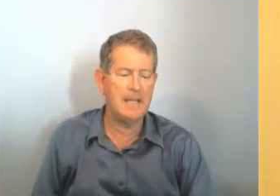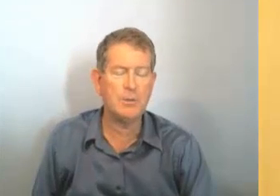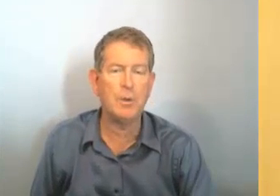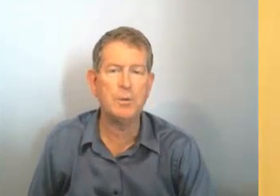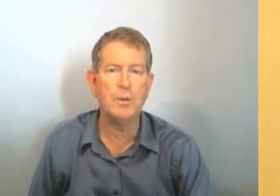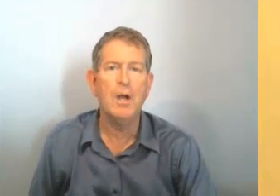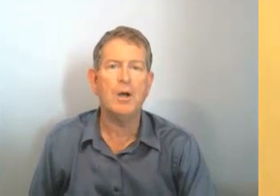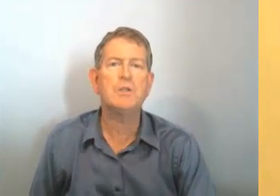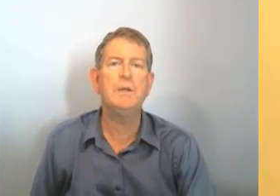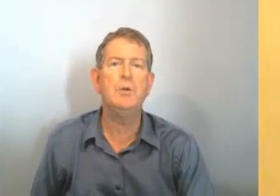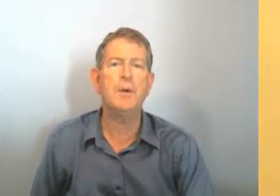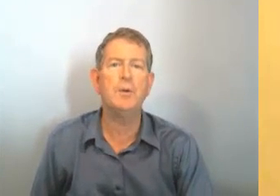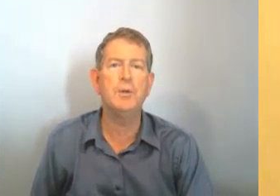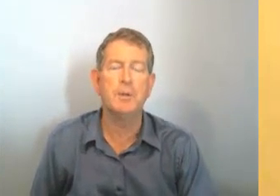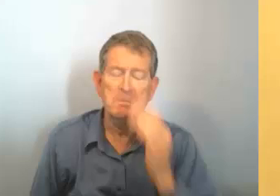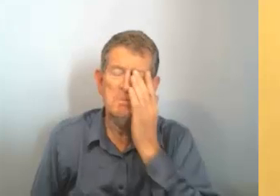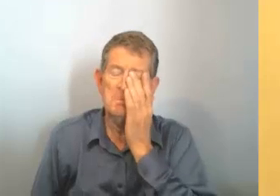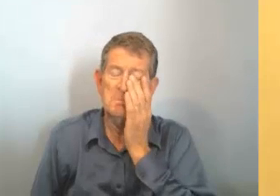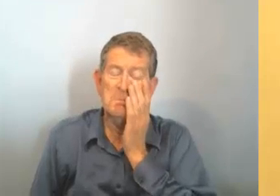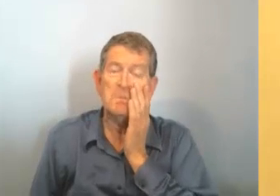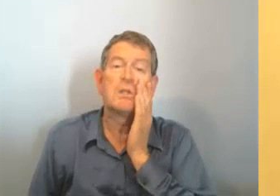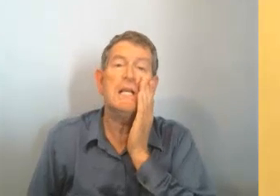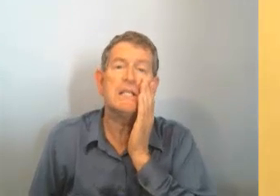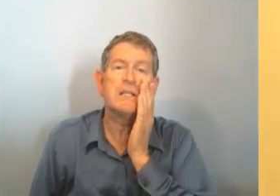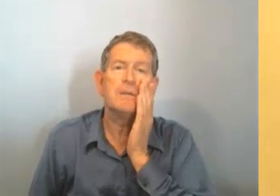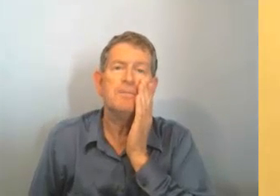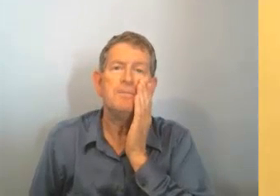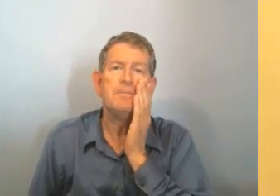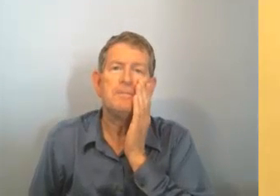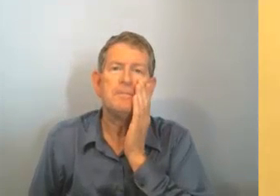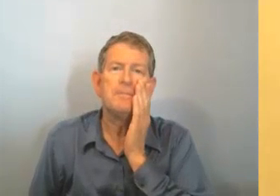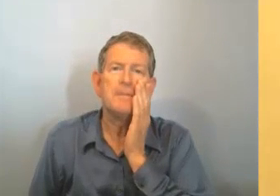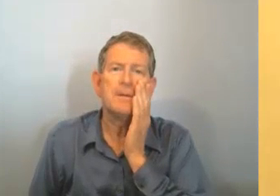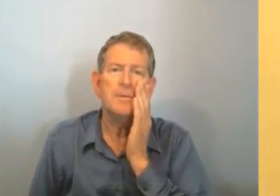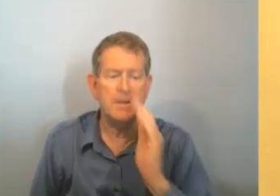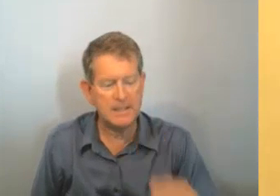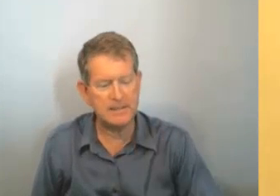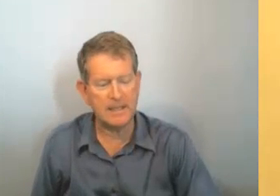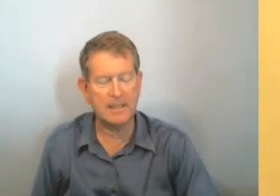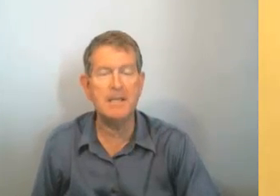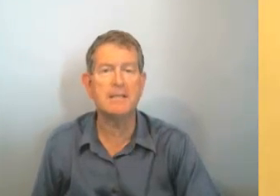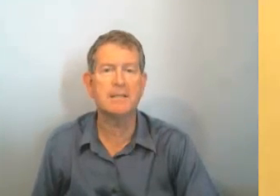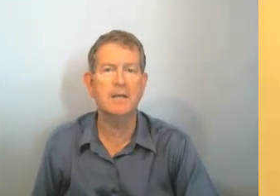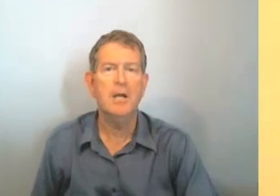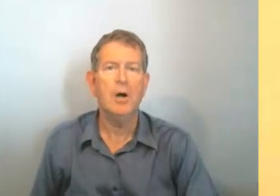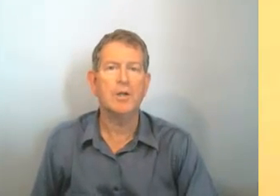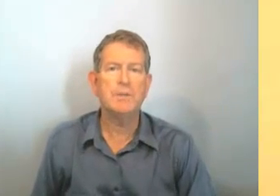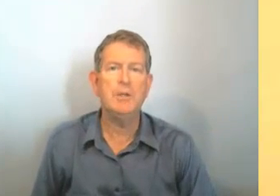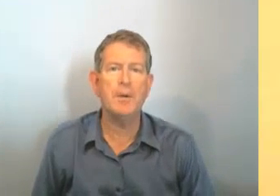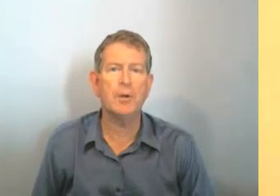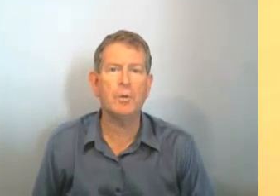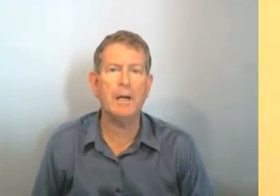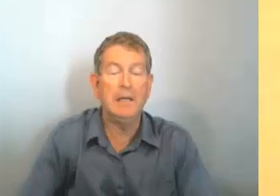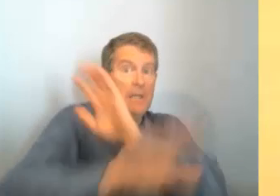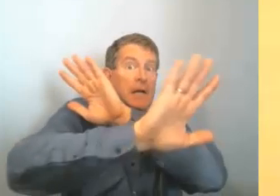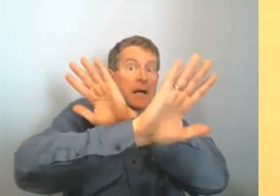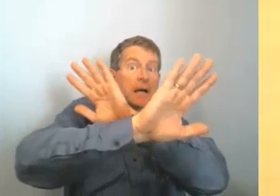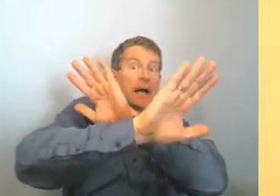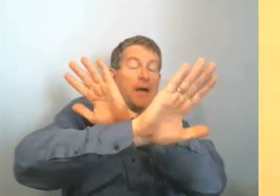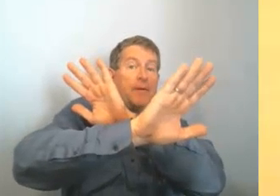Voilà, détendu. Ensuite, numéro 2, triste. Oui, c'est ça, triste. Ensuite, numéro